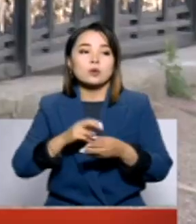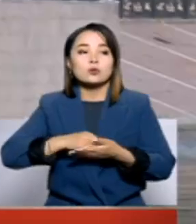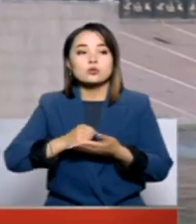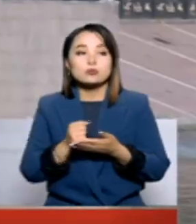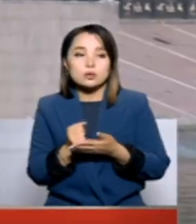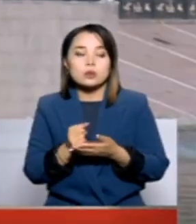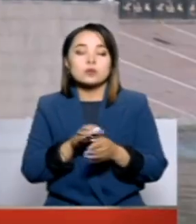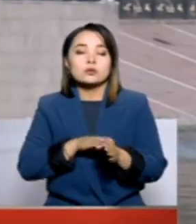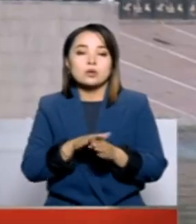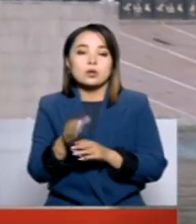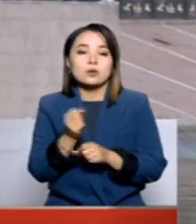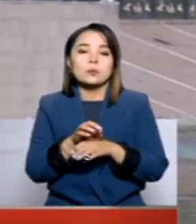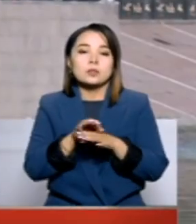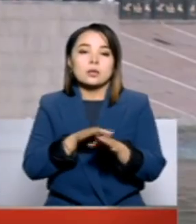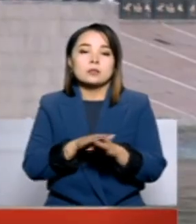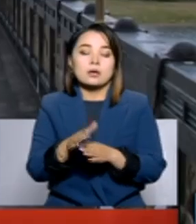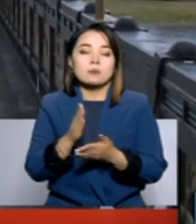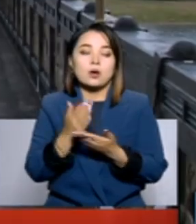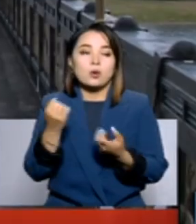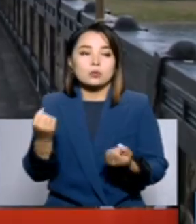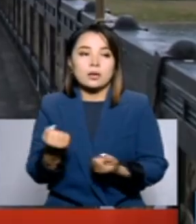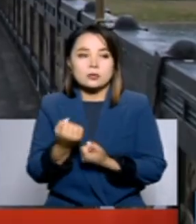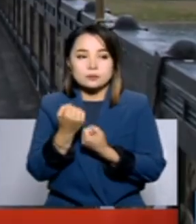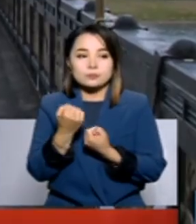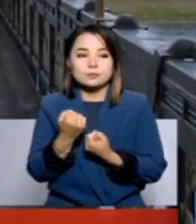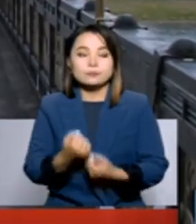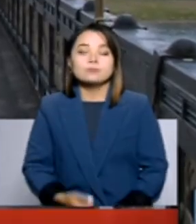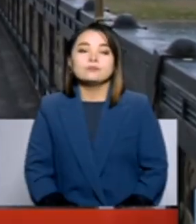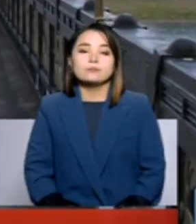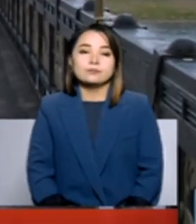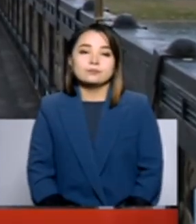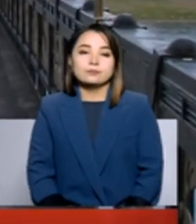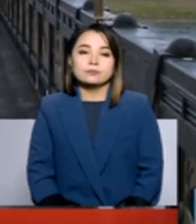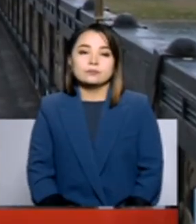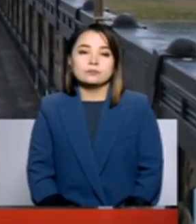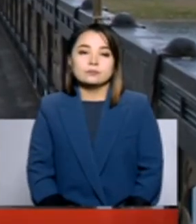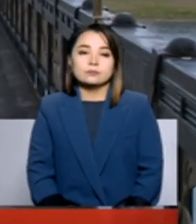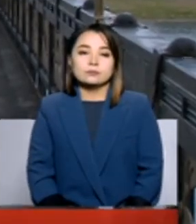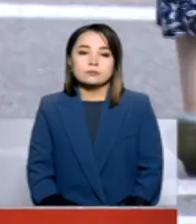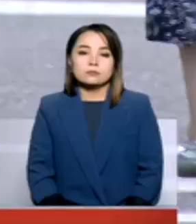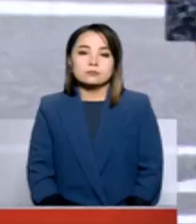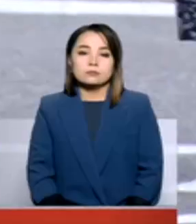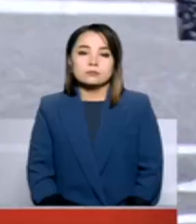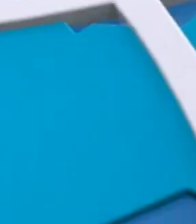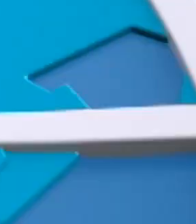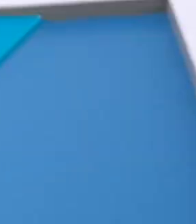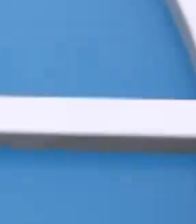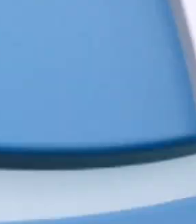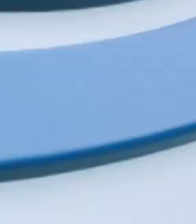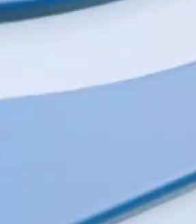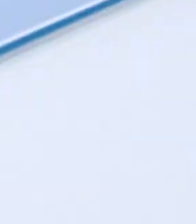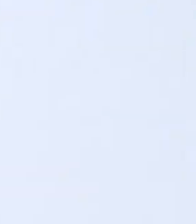тұжырымдамасын жүзеге асыруды қолдайды. Жандос Темірғали, ұлттық арна.